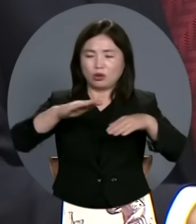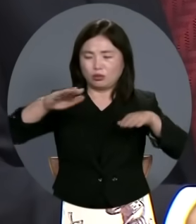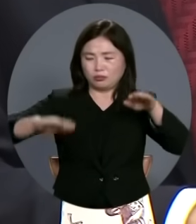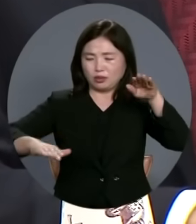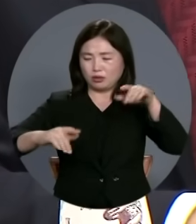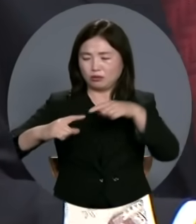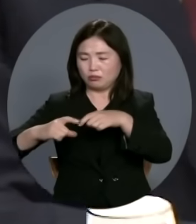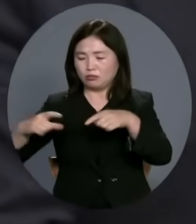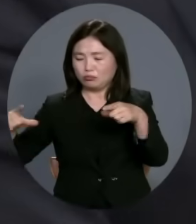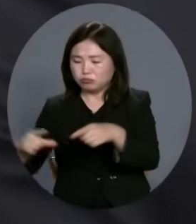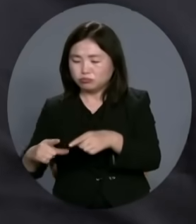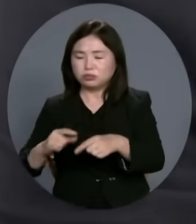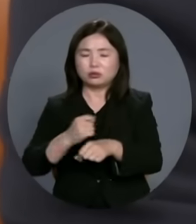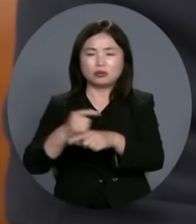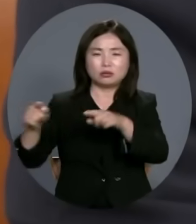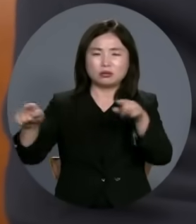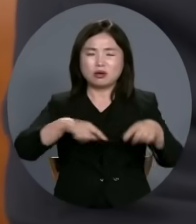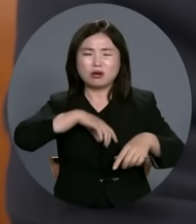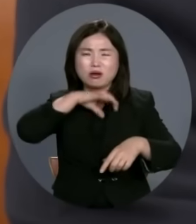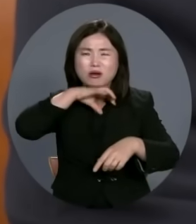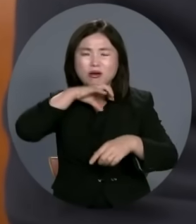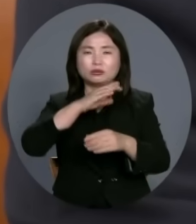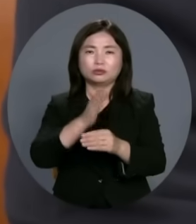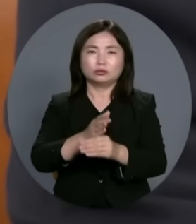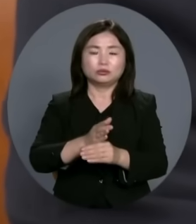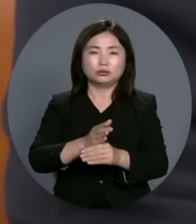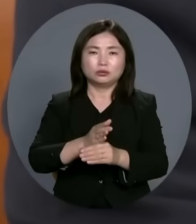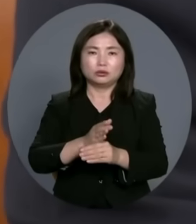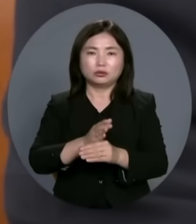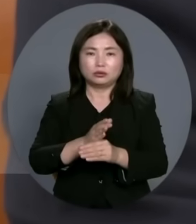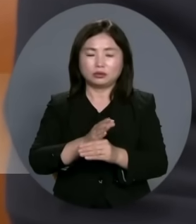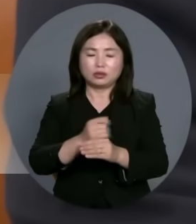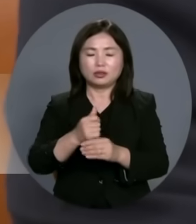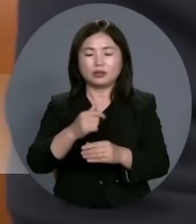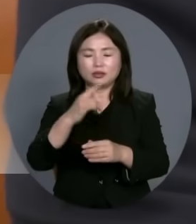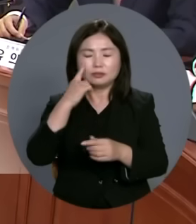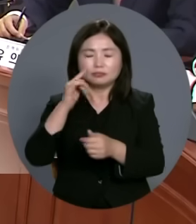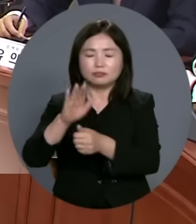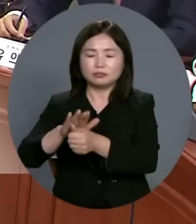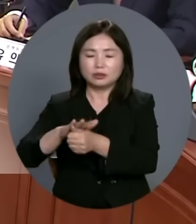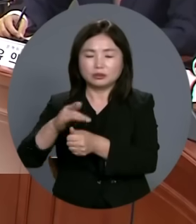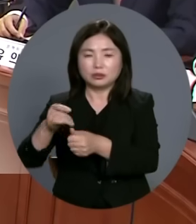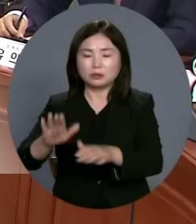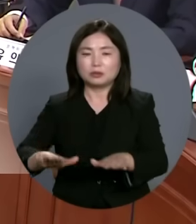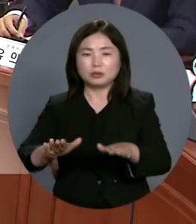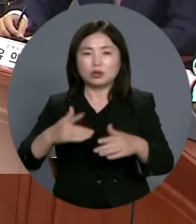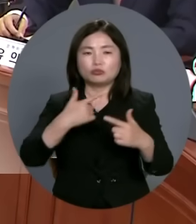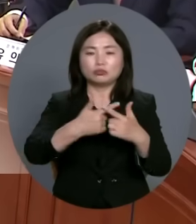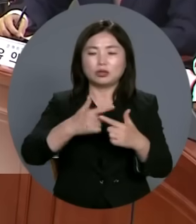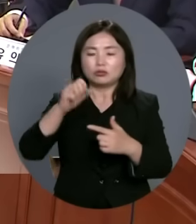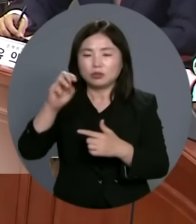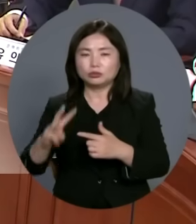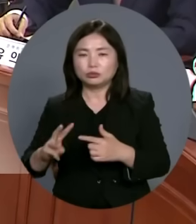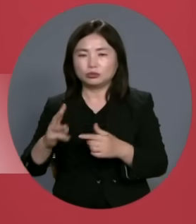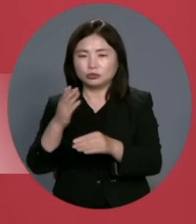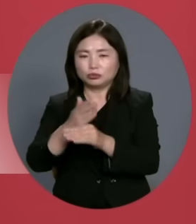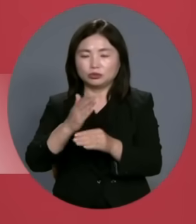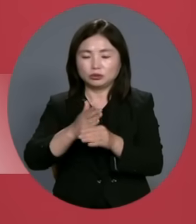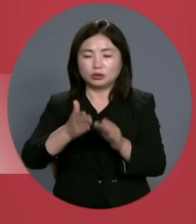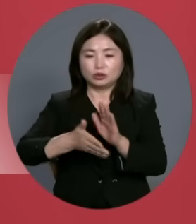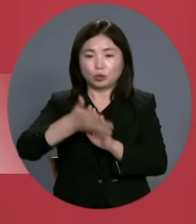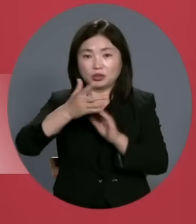대한 비판이 전국에서 쏟아졌습니다. 그러자 이를 달래려는 듯 이번엔 부산과 광주를